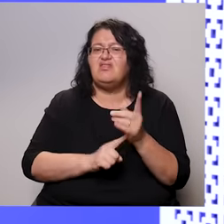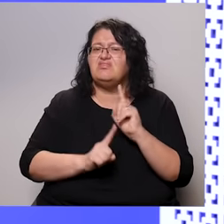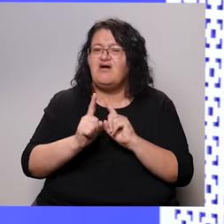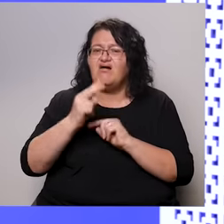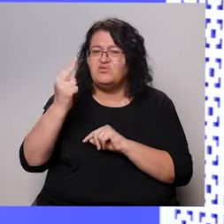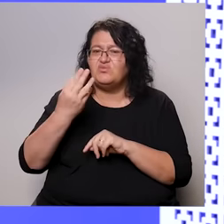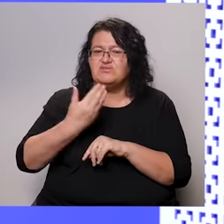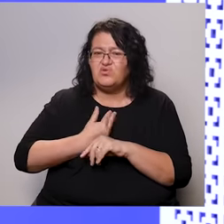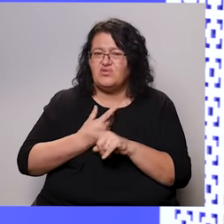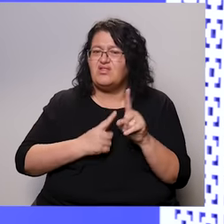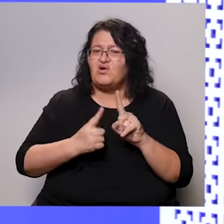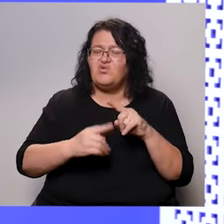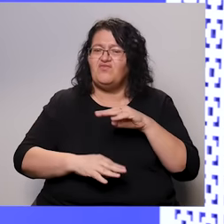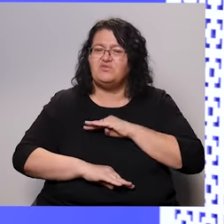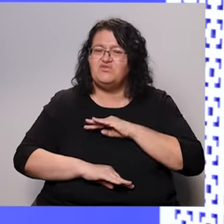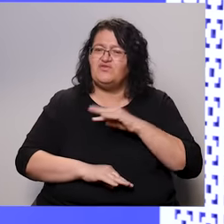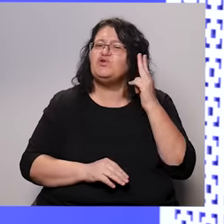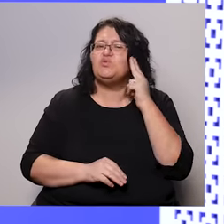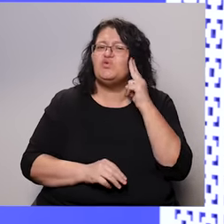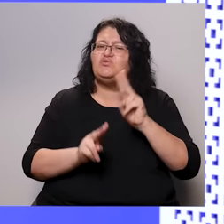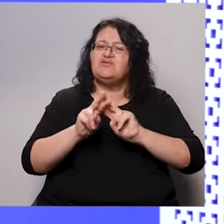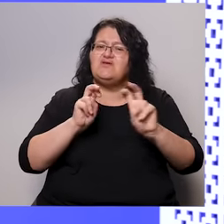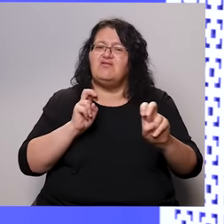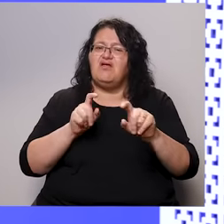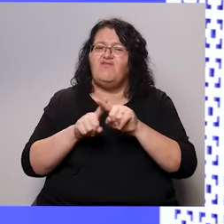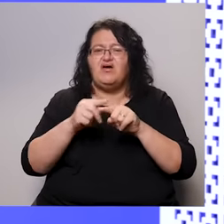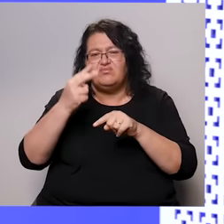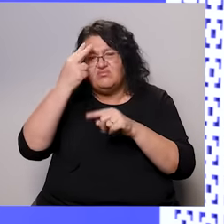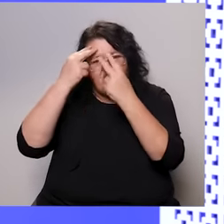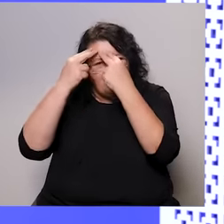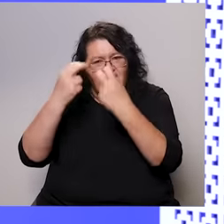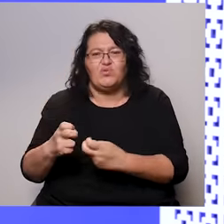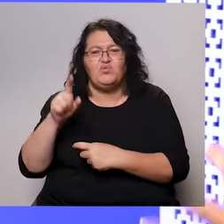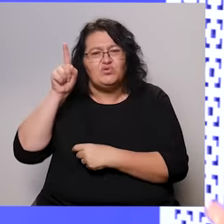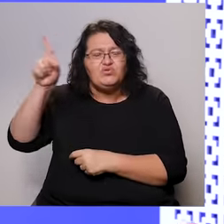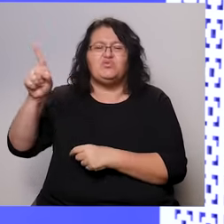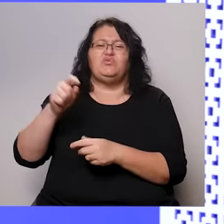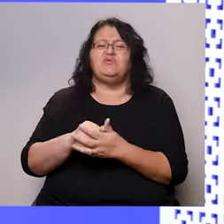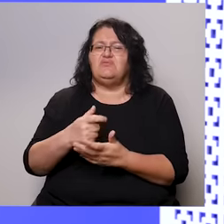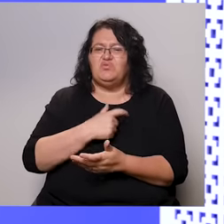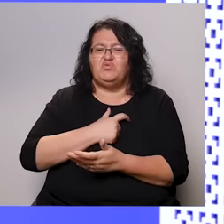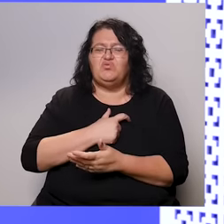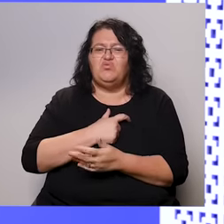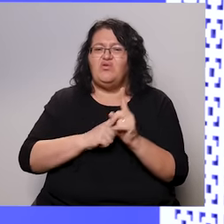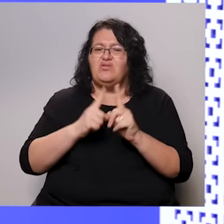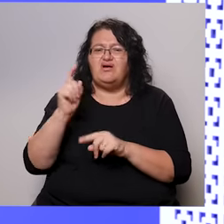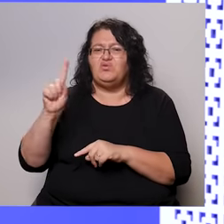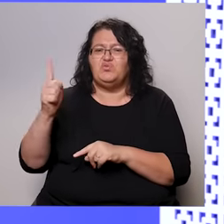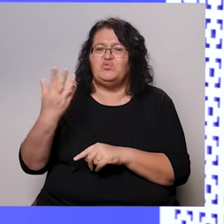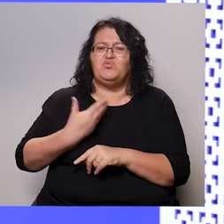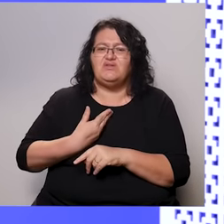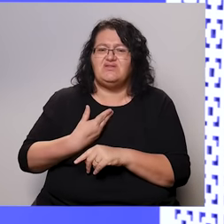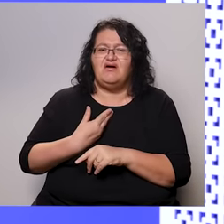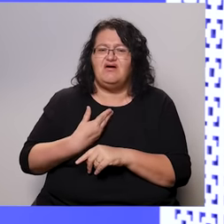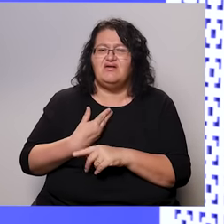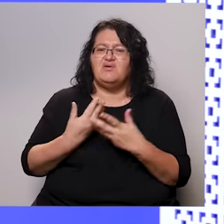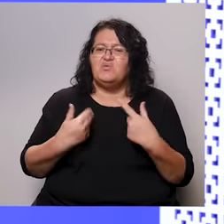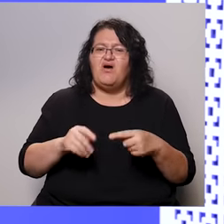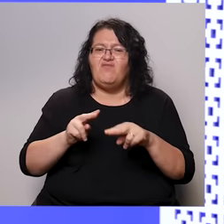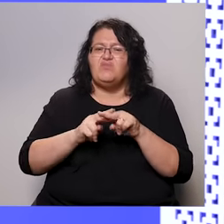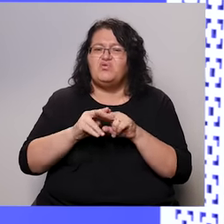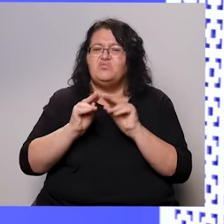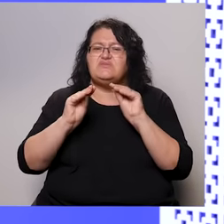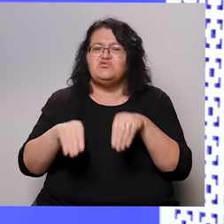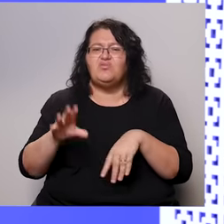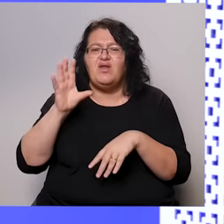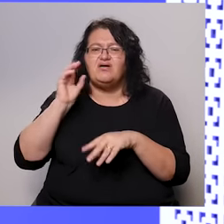nu avem suficientă recunoștință înaintea Lui și să-i spunem, Doamne, nu pot dacă Tu nu-mi dai, nu avem cum să ajungem la